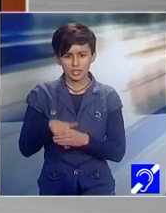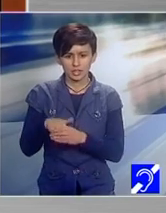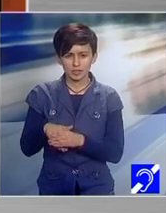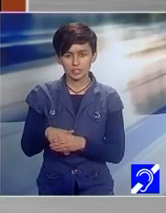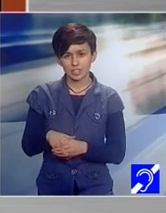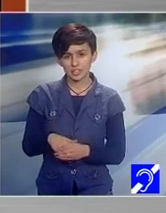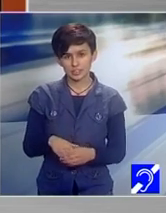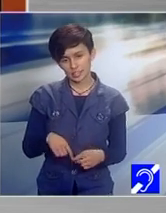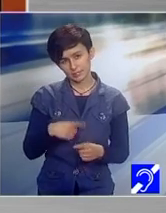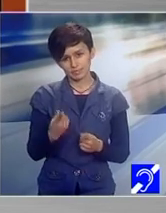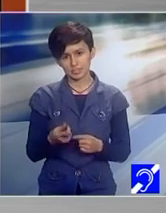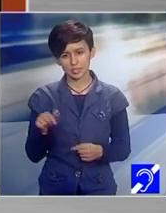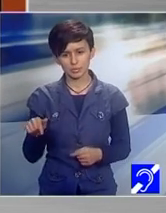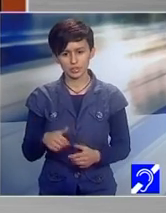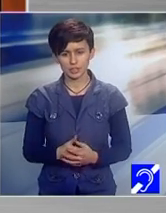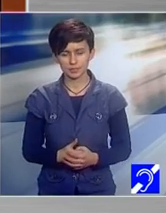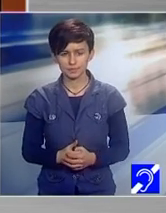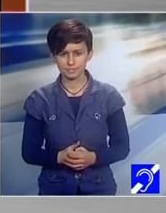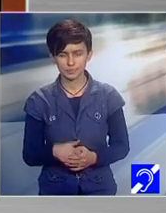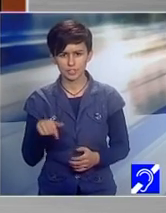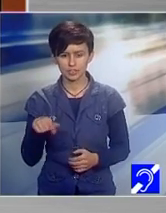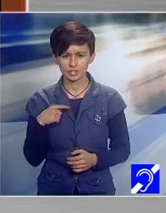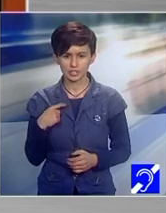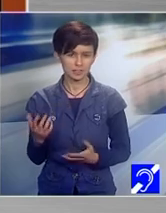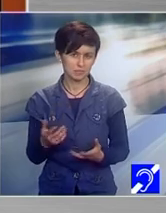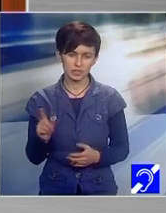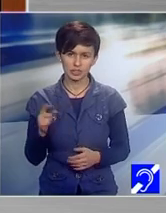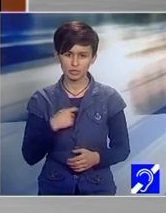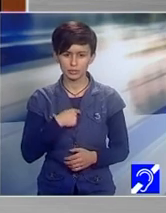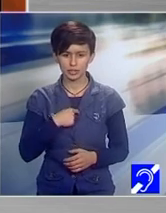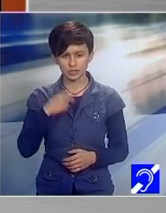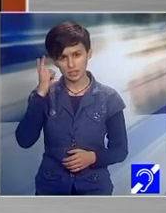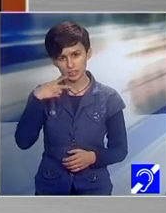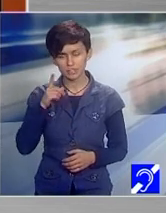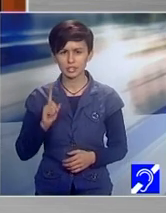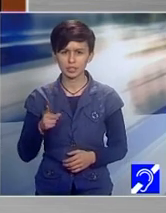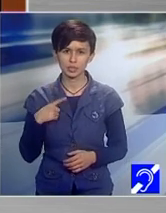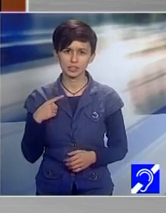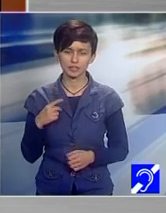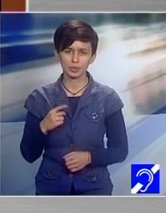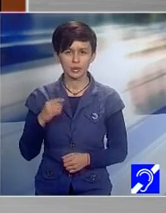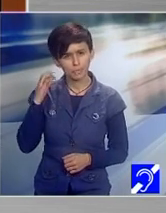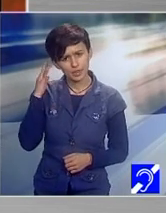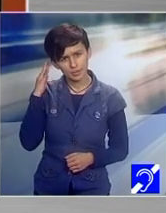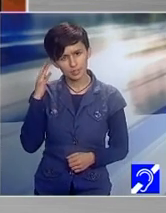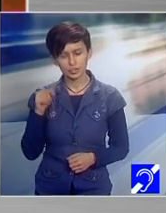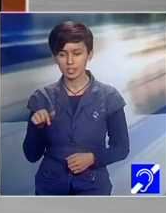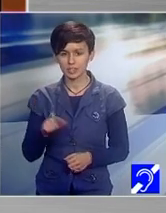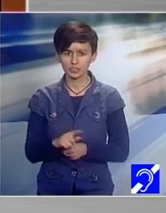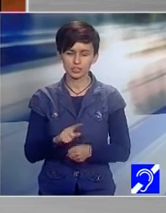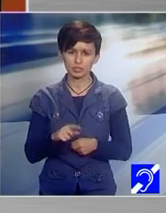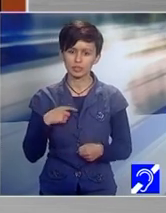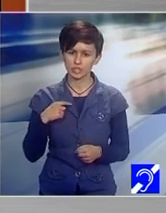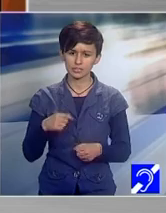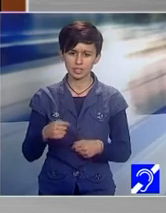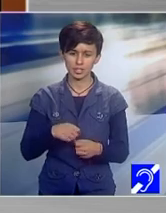lor. Asta este ceva pe care nu pot să-l înțeleg. Trebuie să fim preocupați de acest lucru. Este campanie